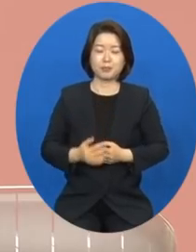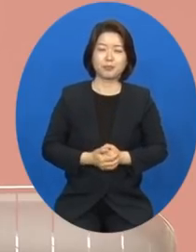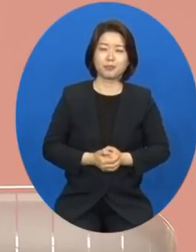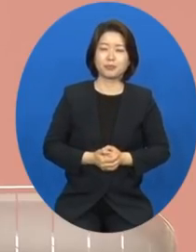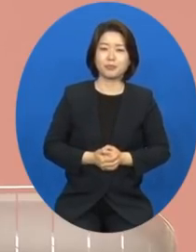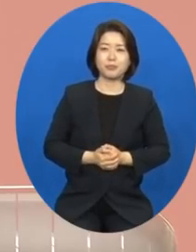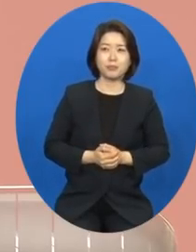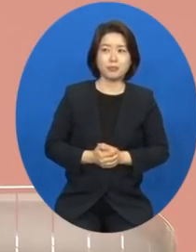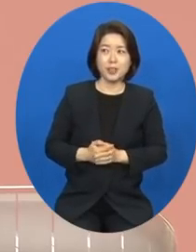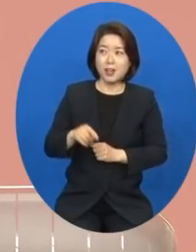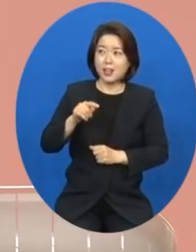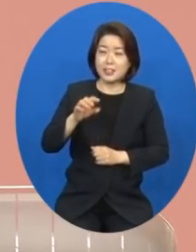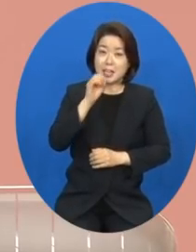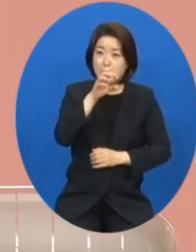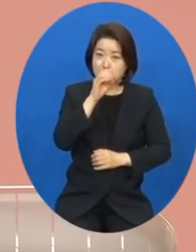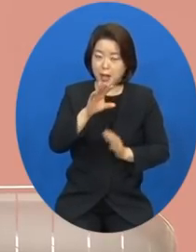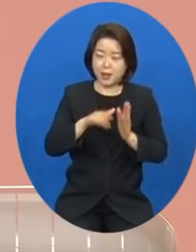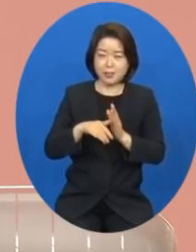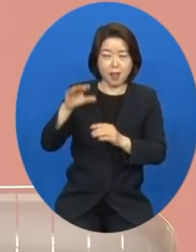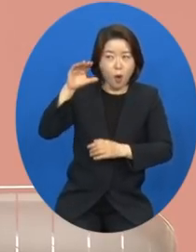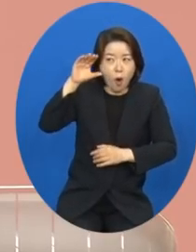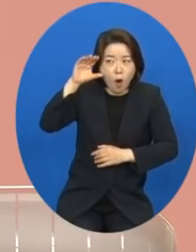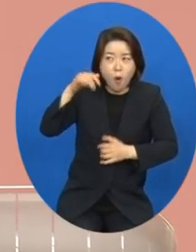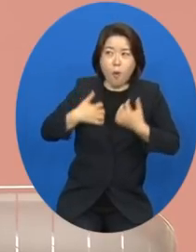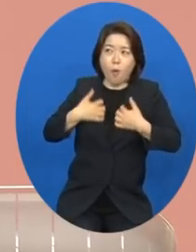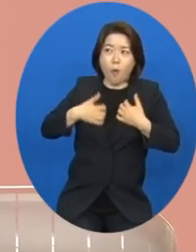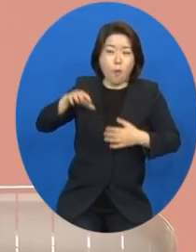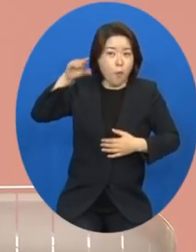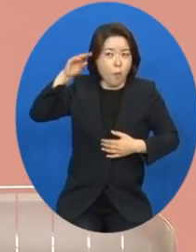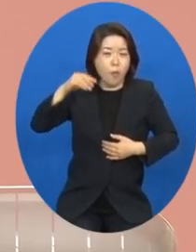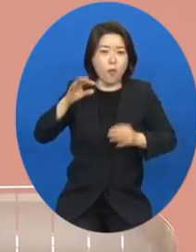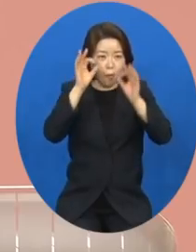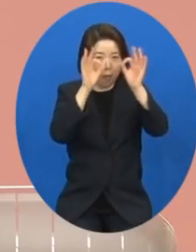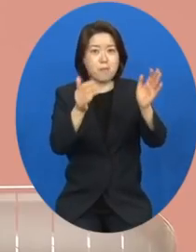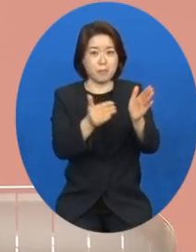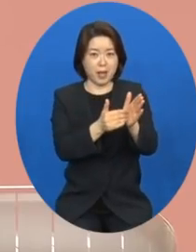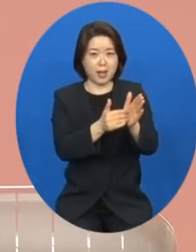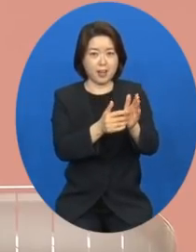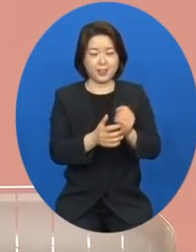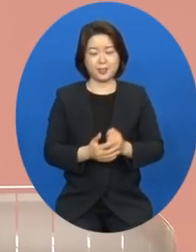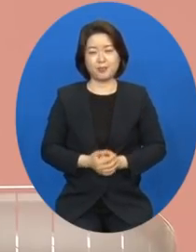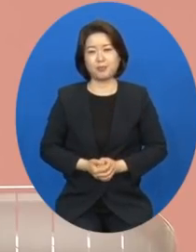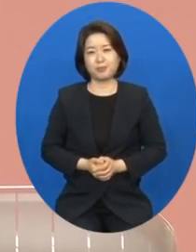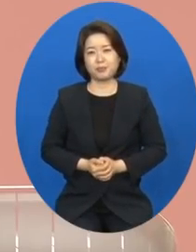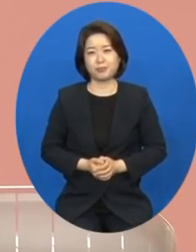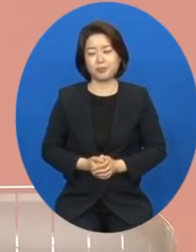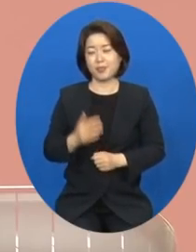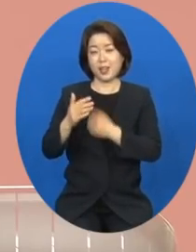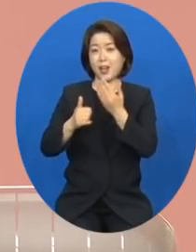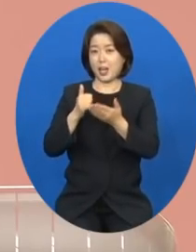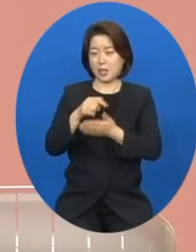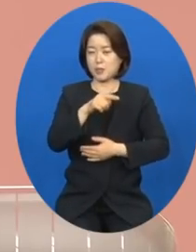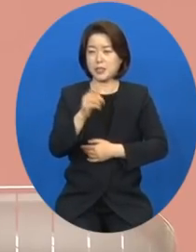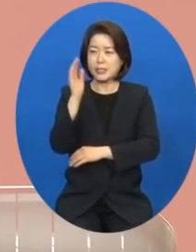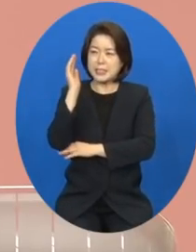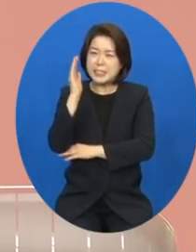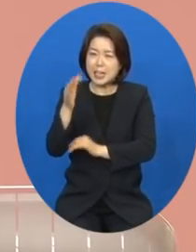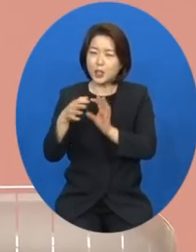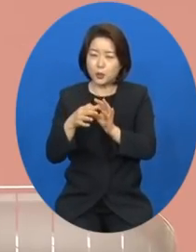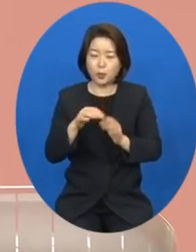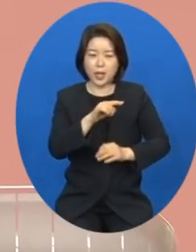기회를 기울여 면서 너무나 즐겁게 되는 얘기를 봤습니다 그러면서 하나님께 속해 이야기를 통해서 이 아이 들의 마음을